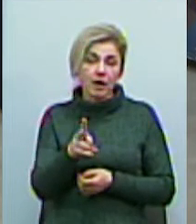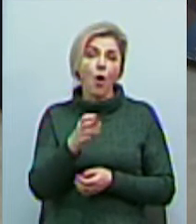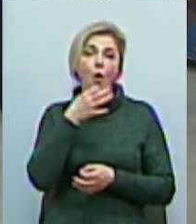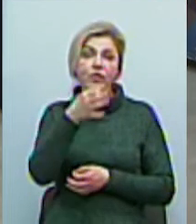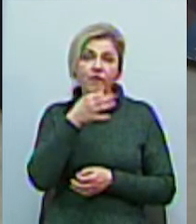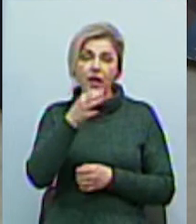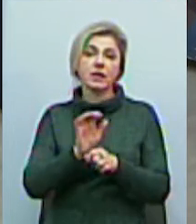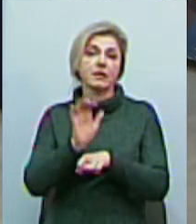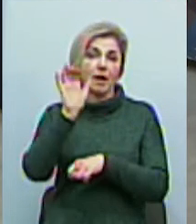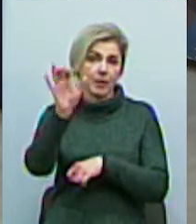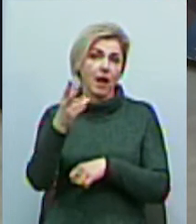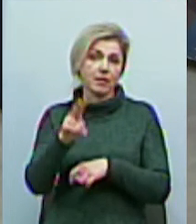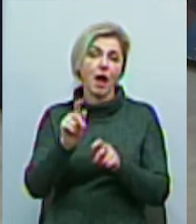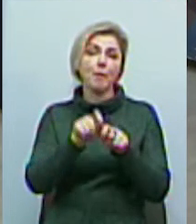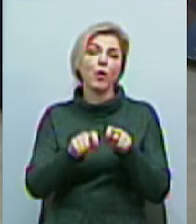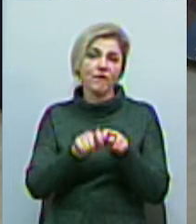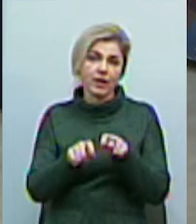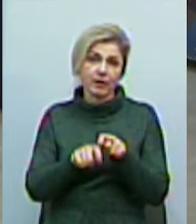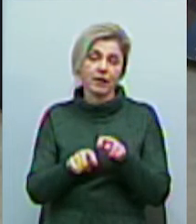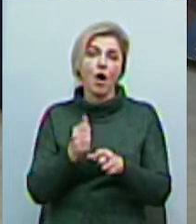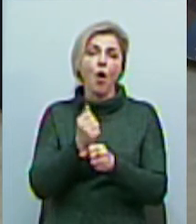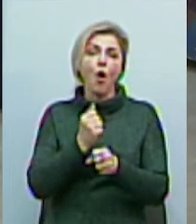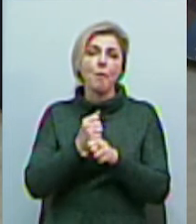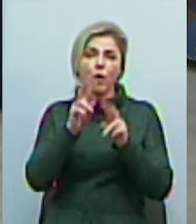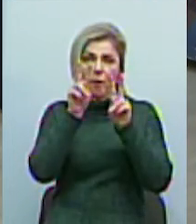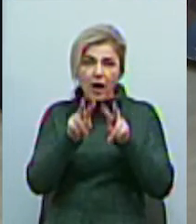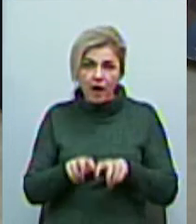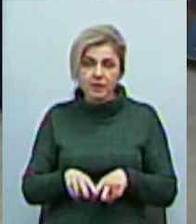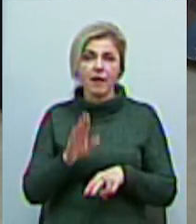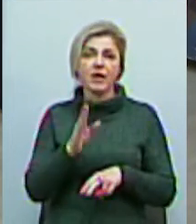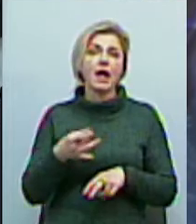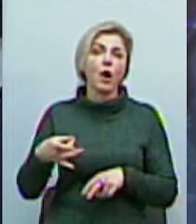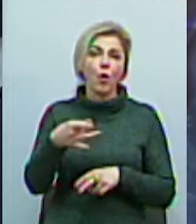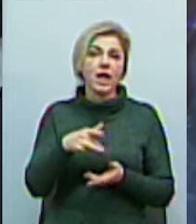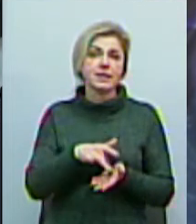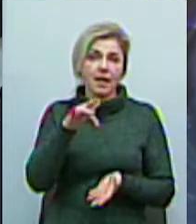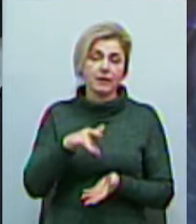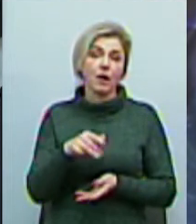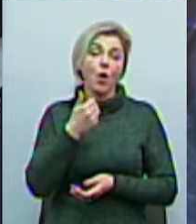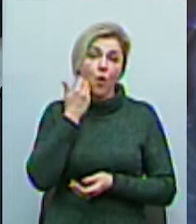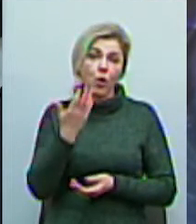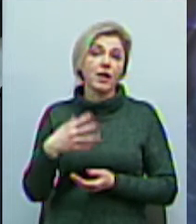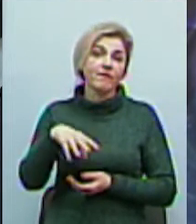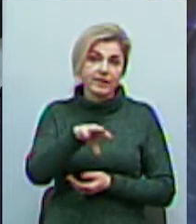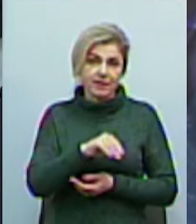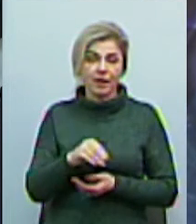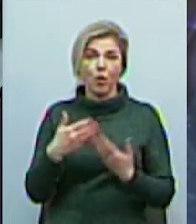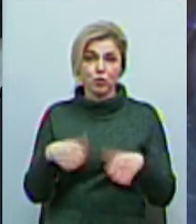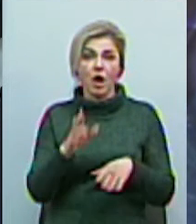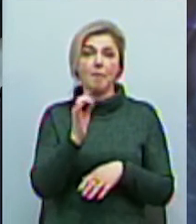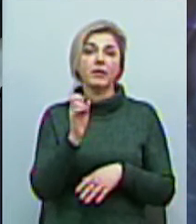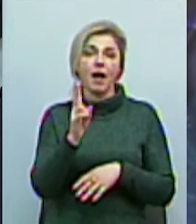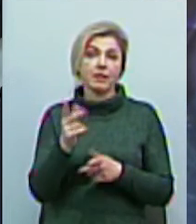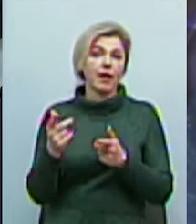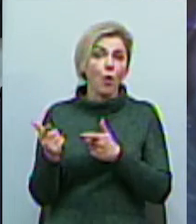для обробки, для перевірки, обробляються в регіональних центрах. Тоді, коли вже всі бланки